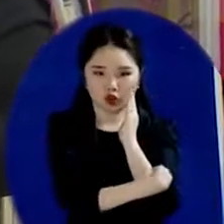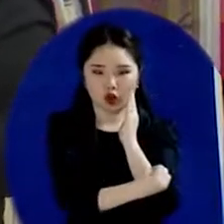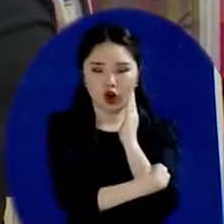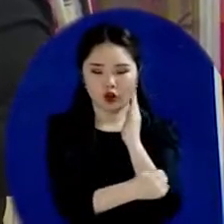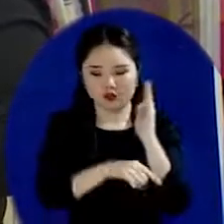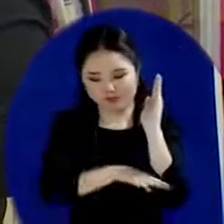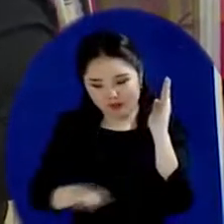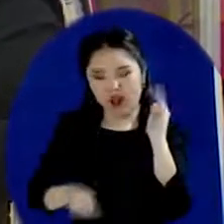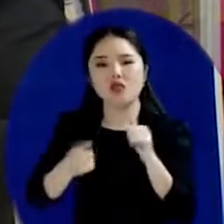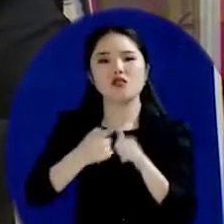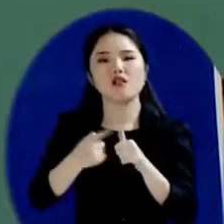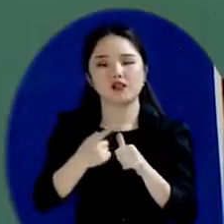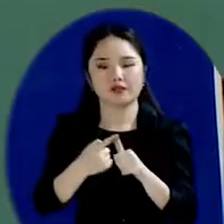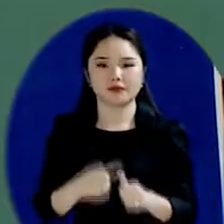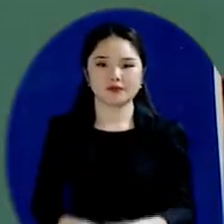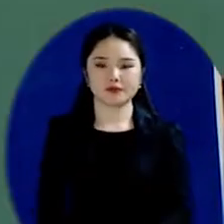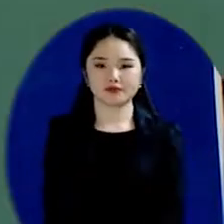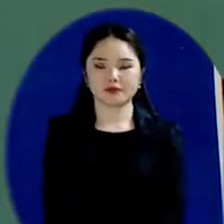Амттай хаа нэрийг доор нь бичих нэ.